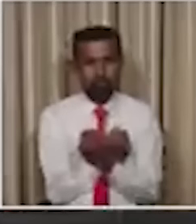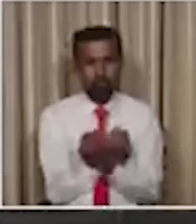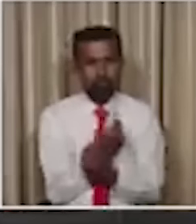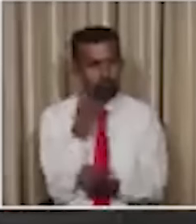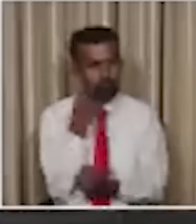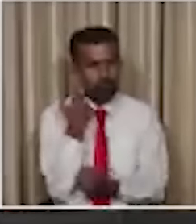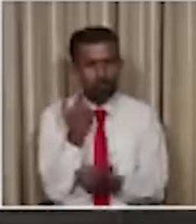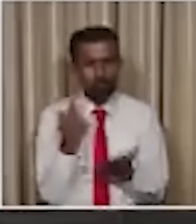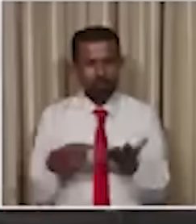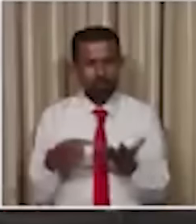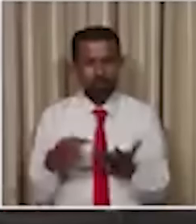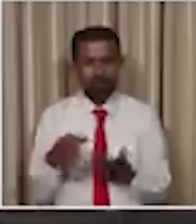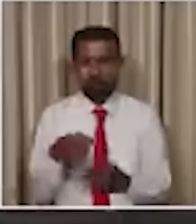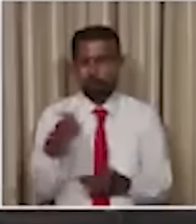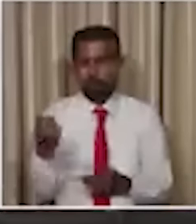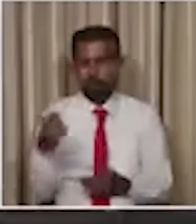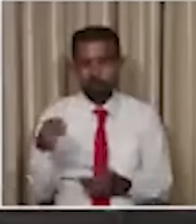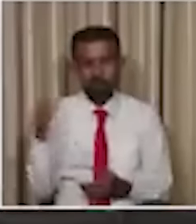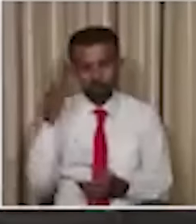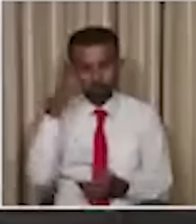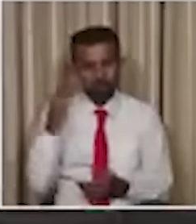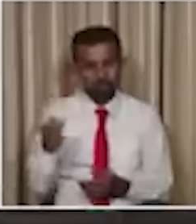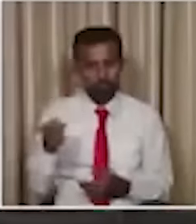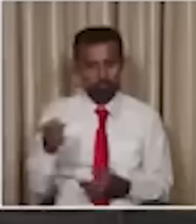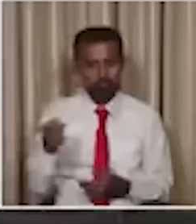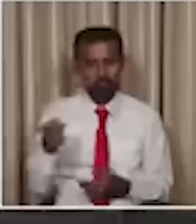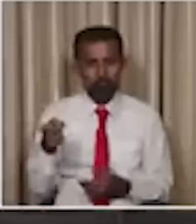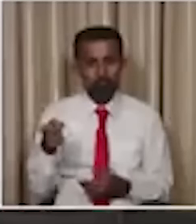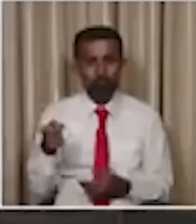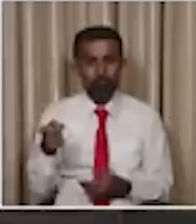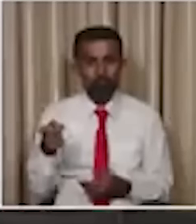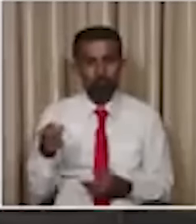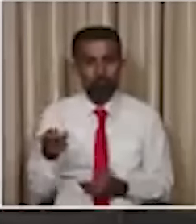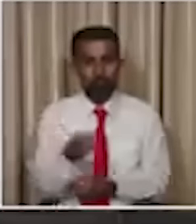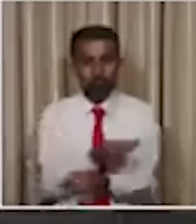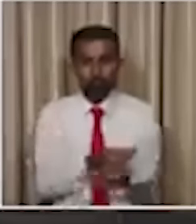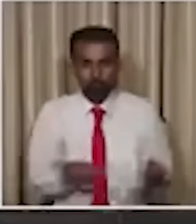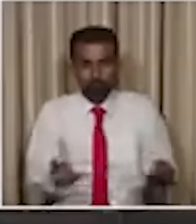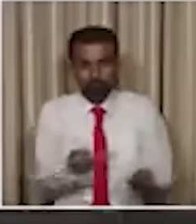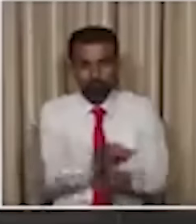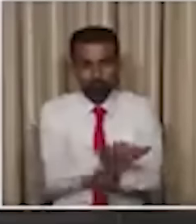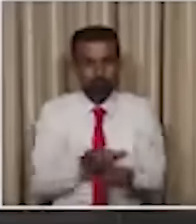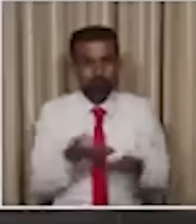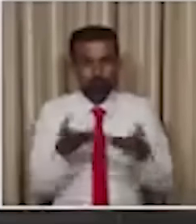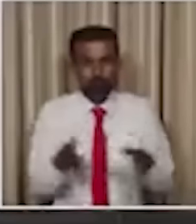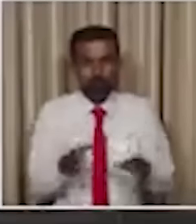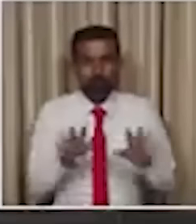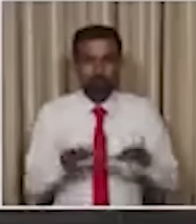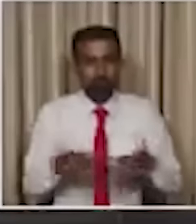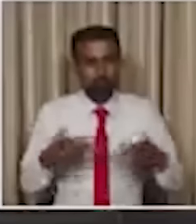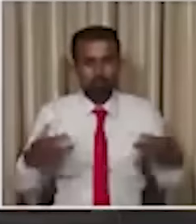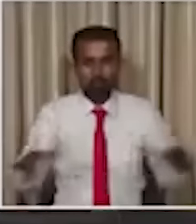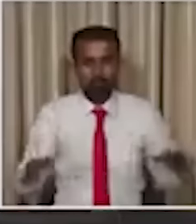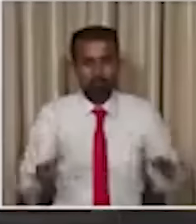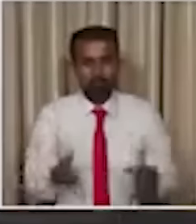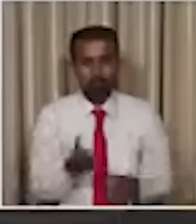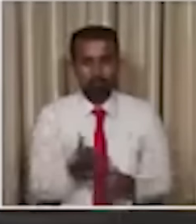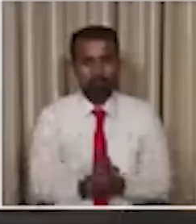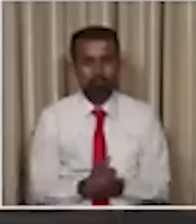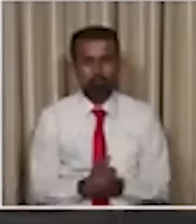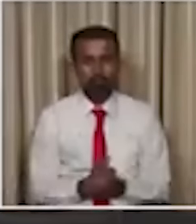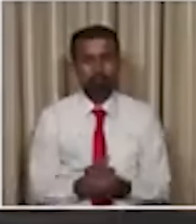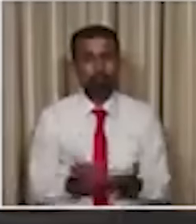නොදන්නා කරුණු ඔබ සියලු දෙනා ළඟ තියෙනවා නම් ඒවා හුවමාරු කරගෙන මේක අවසානයකට ගේමු.